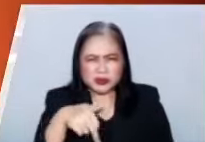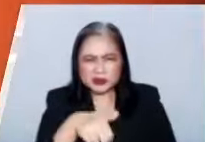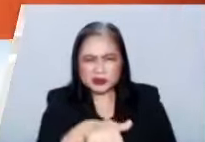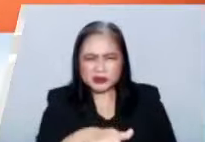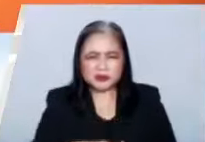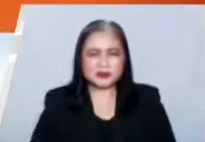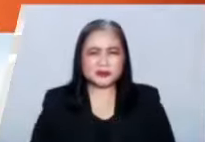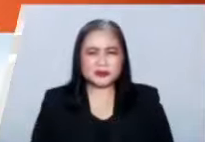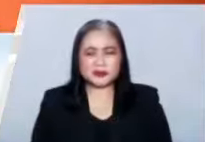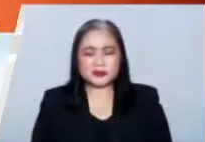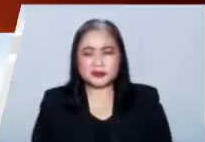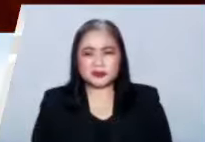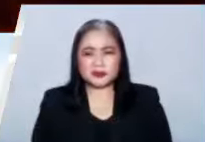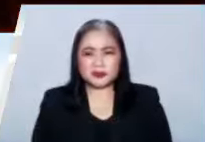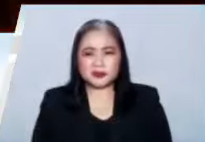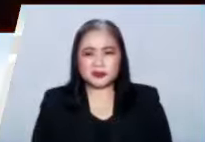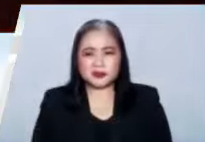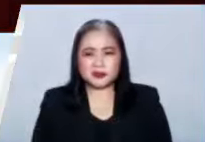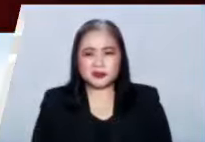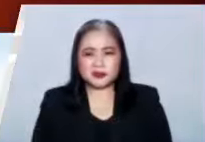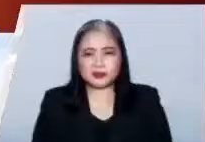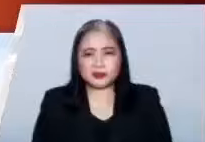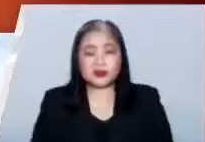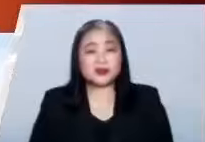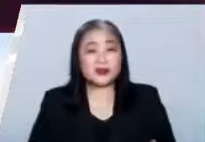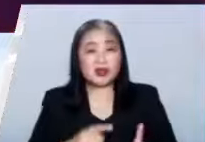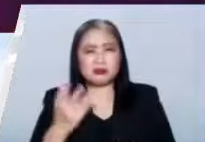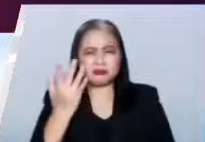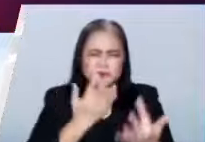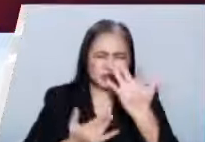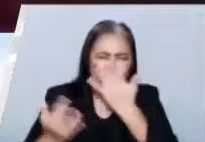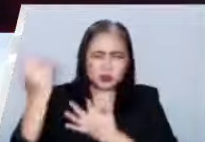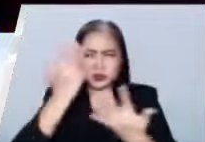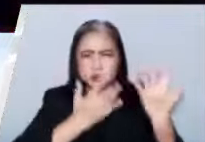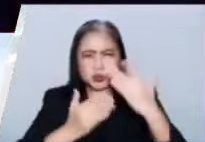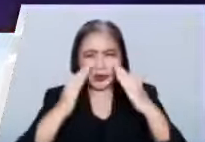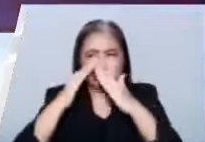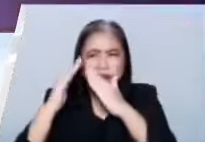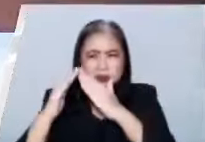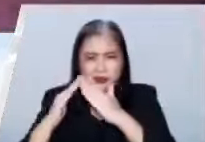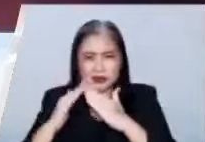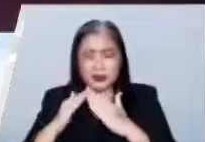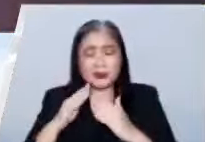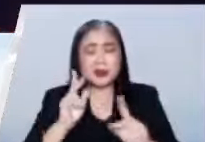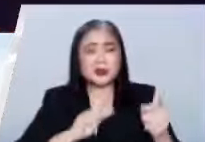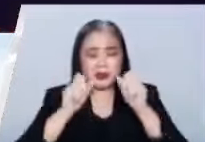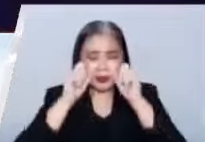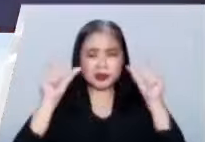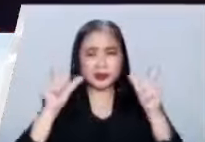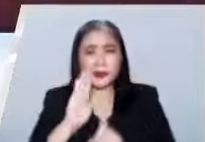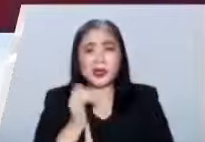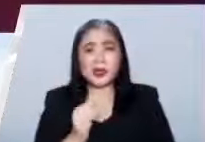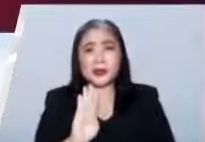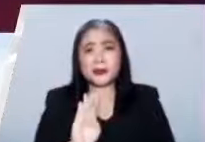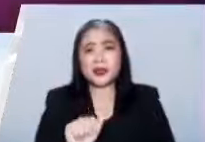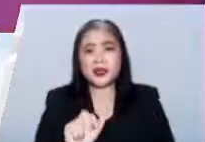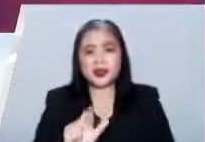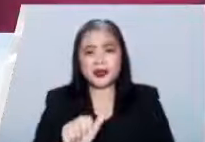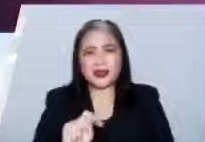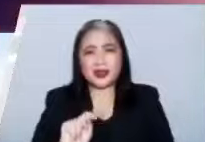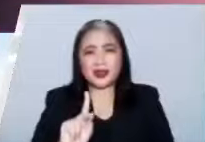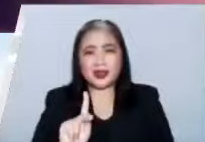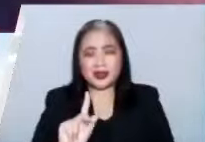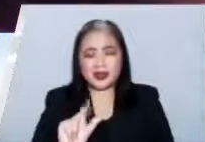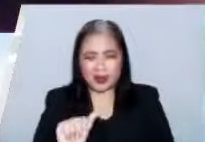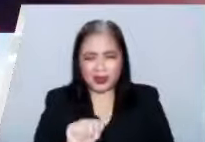daanan isang sunog ang gumising sa mga residente ng Barangay Barangka Ilaya sa Mandaluyong Pasado 2 ng madaling